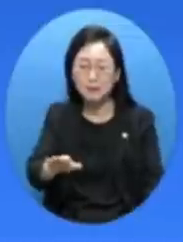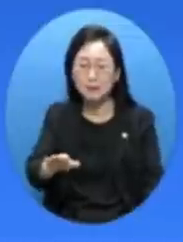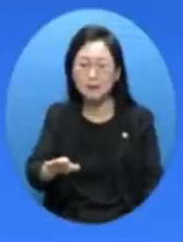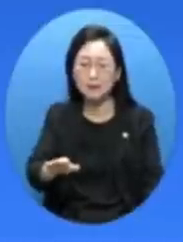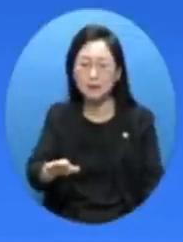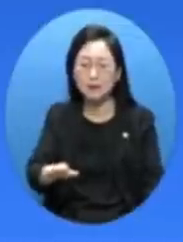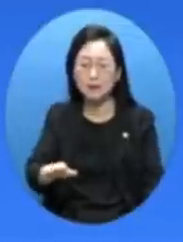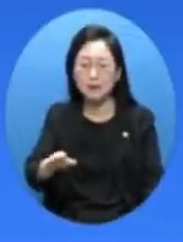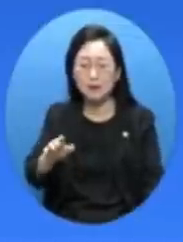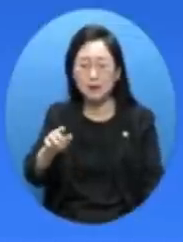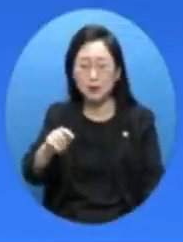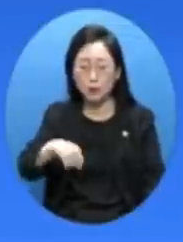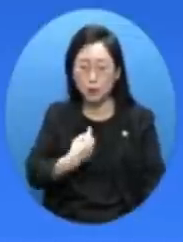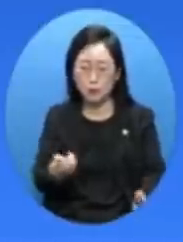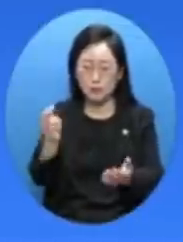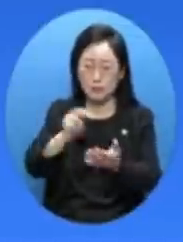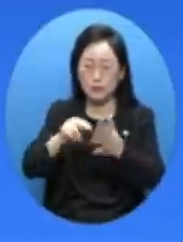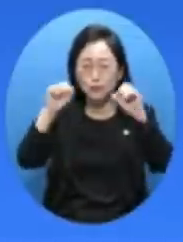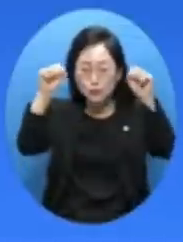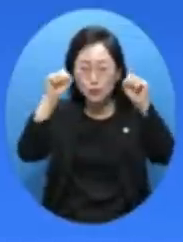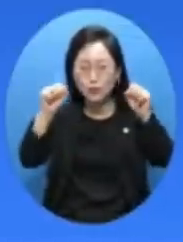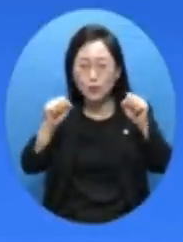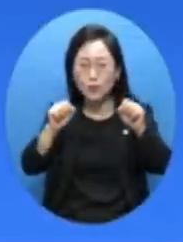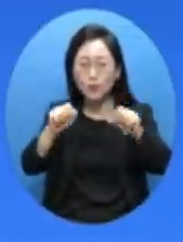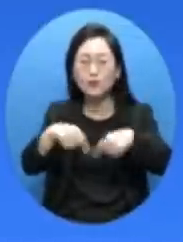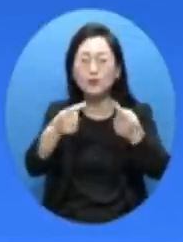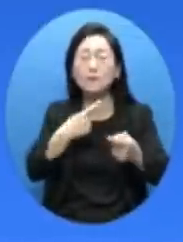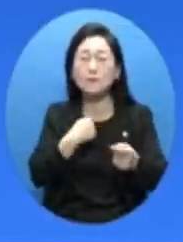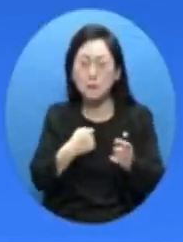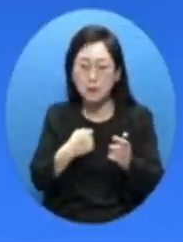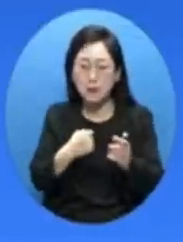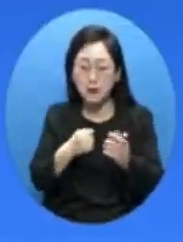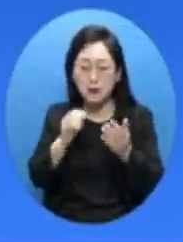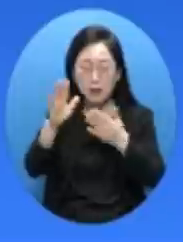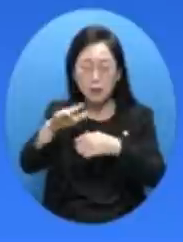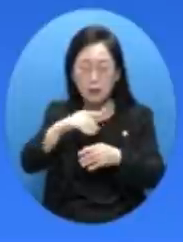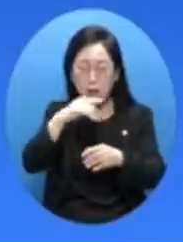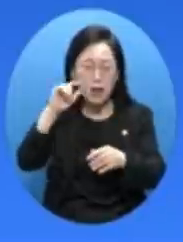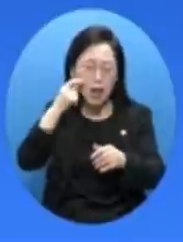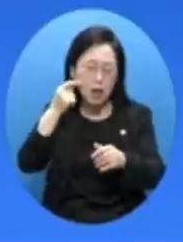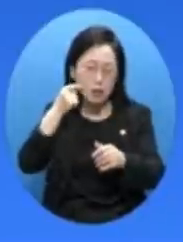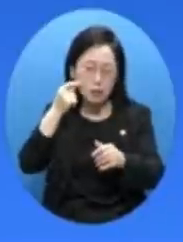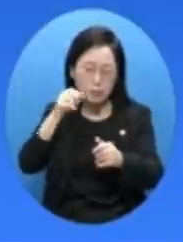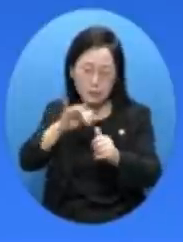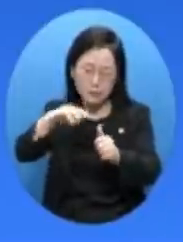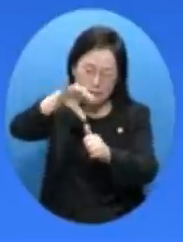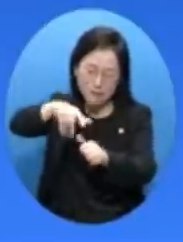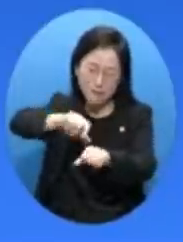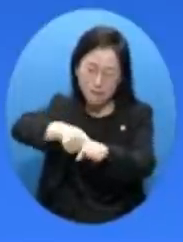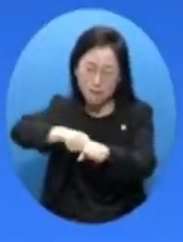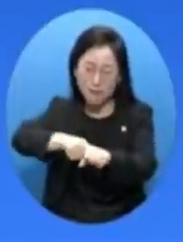독립운동에 참여했다가 옥골을 6개월 동안 치르신 다음 다리가 불편해지셔서